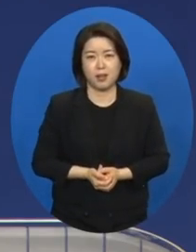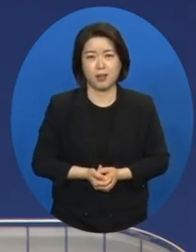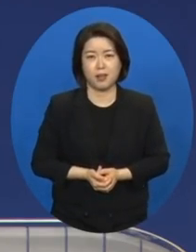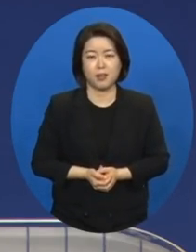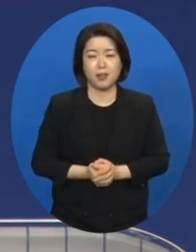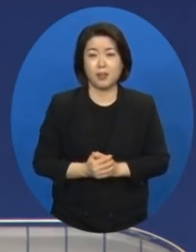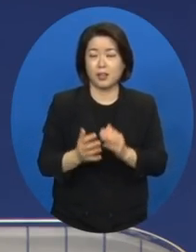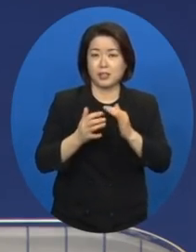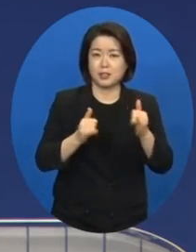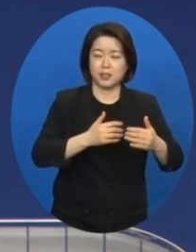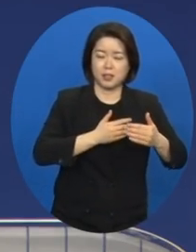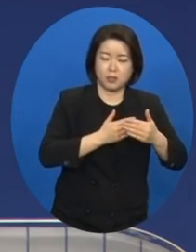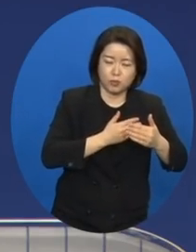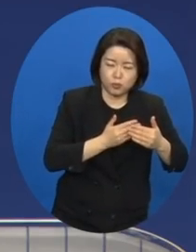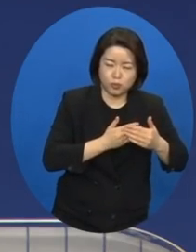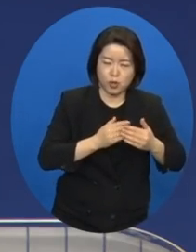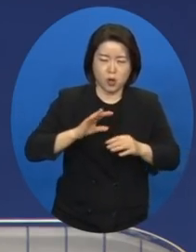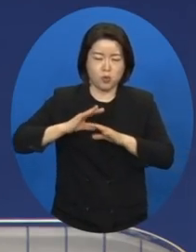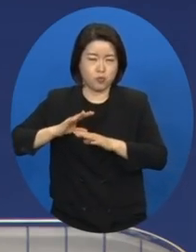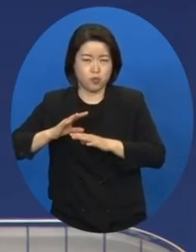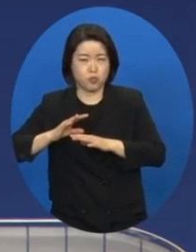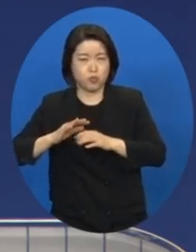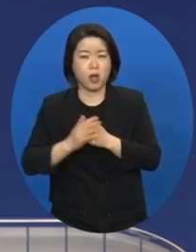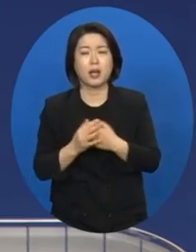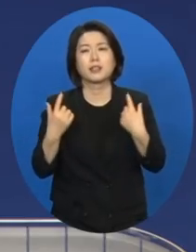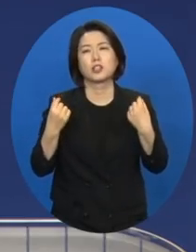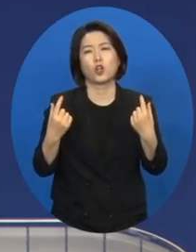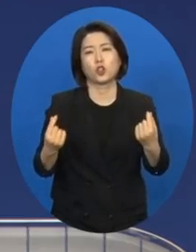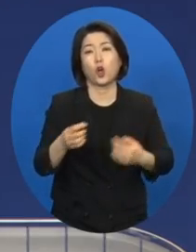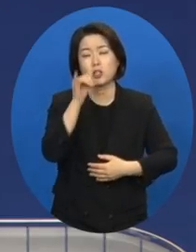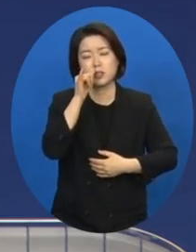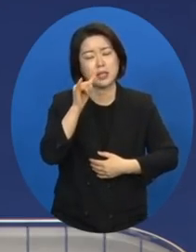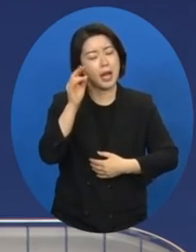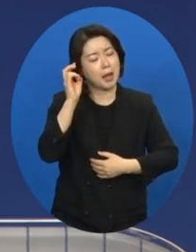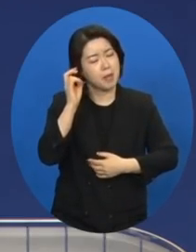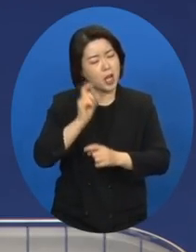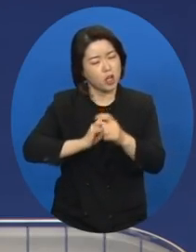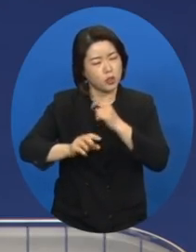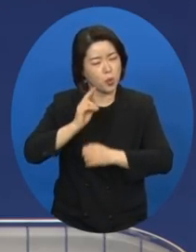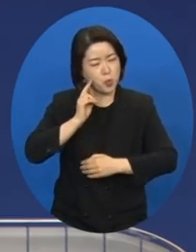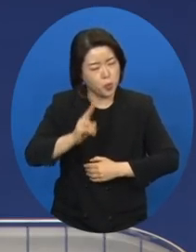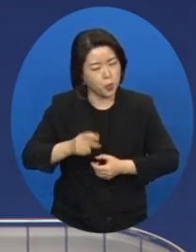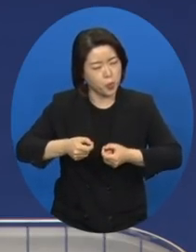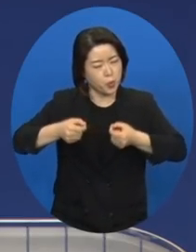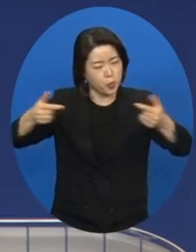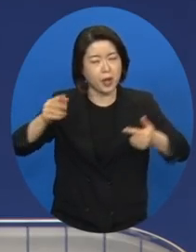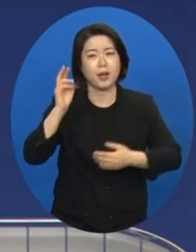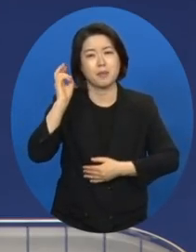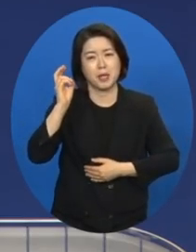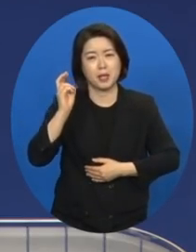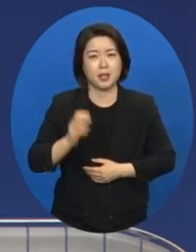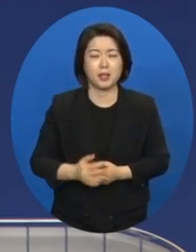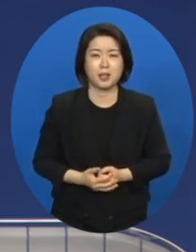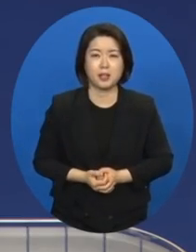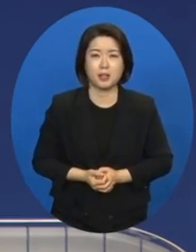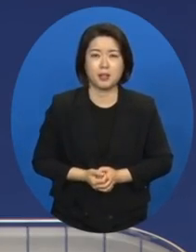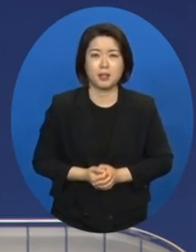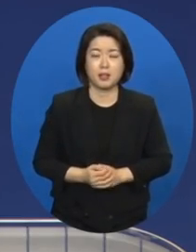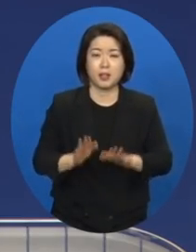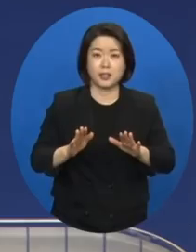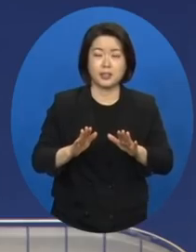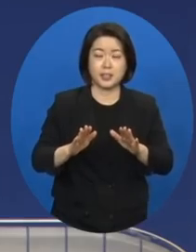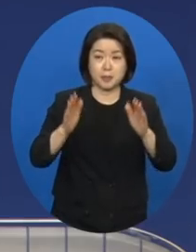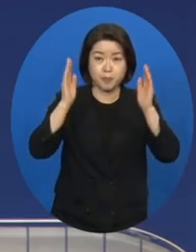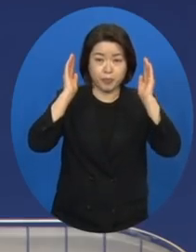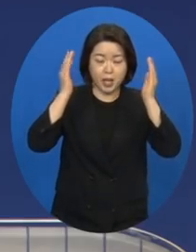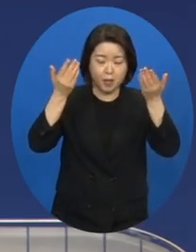사람의 불안과 두려움은 여전하다라는, 아니 더 심해지지 않았는가? 이제 수능을 마친